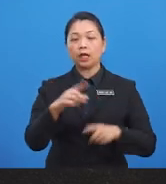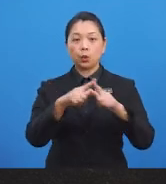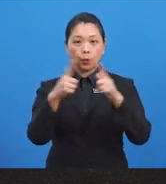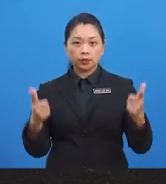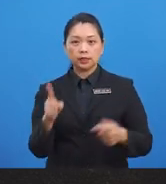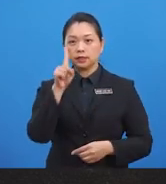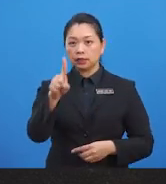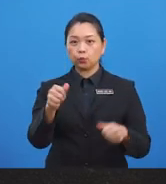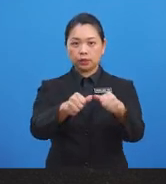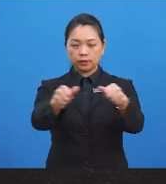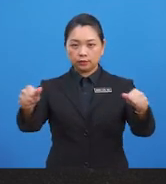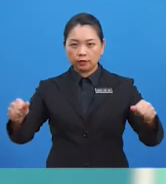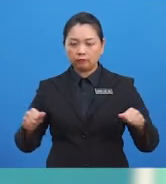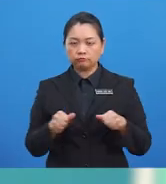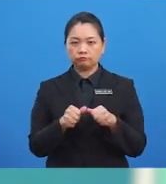rantau.